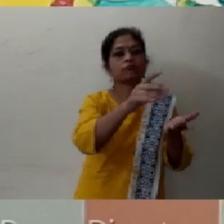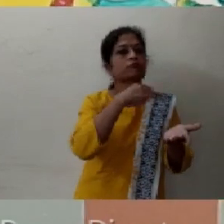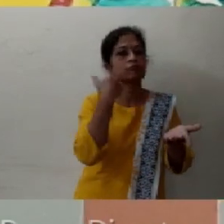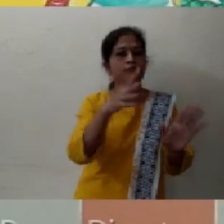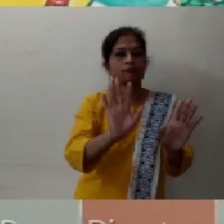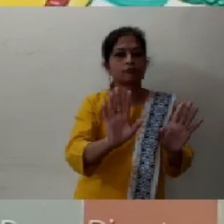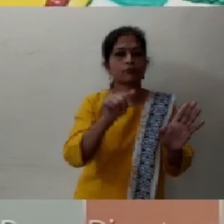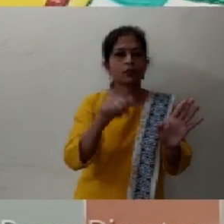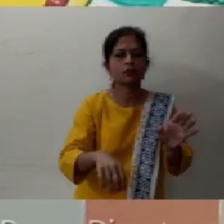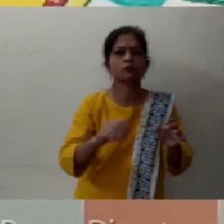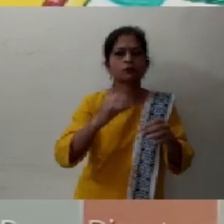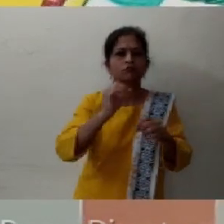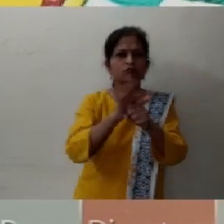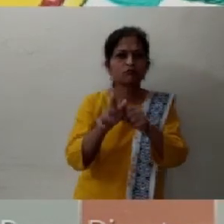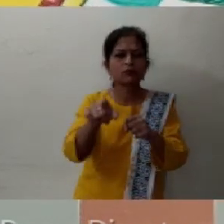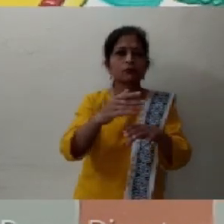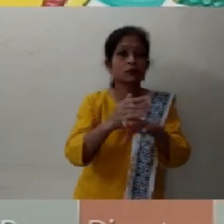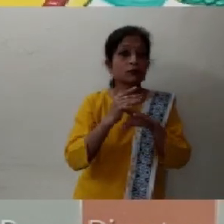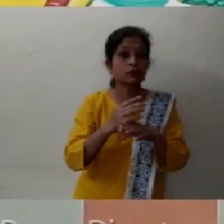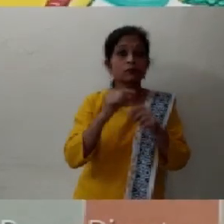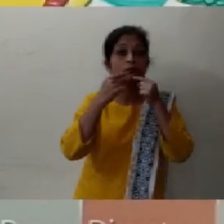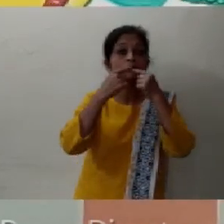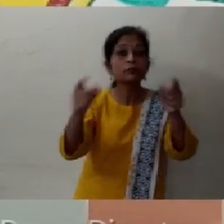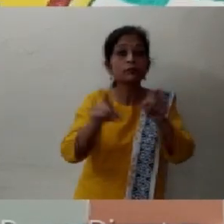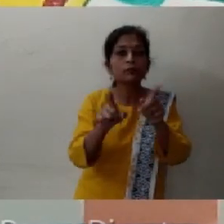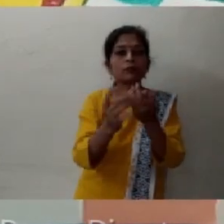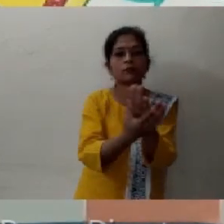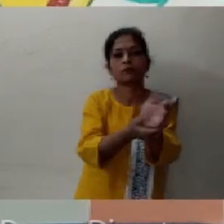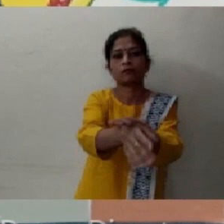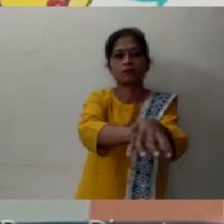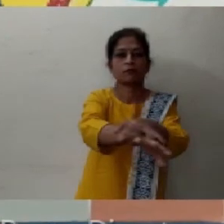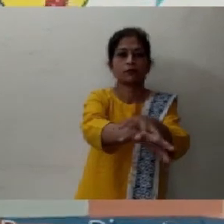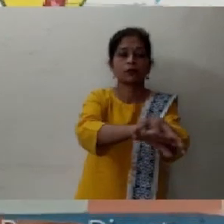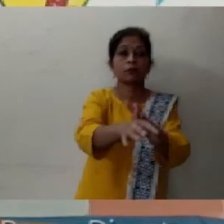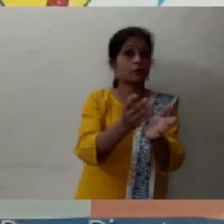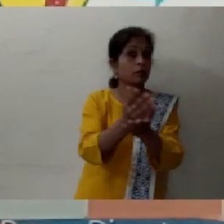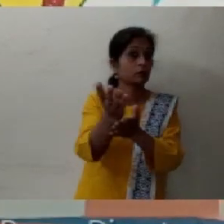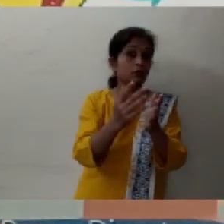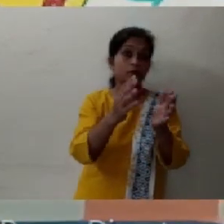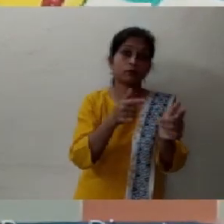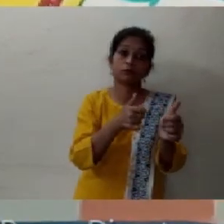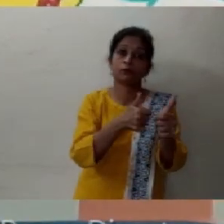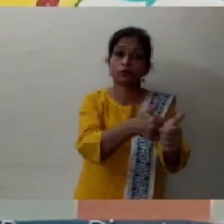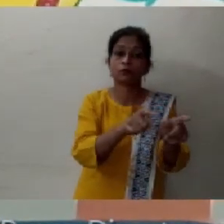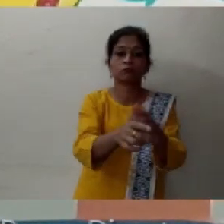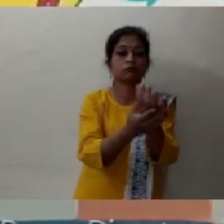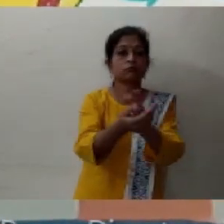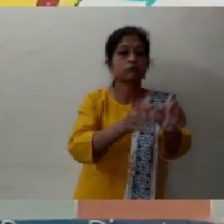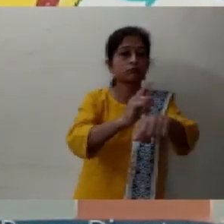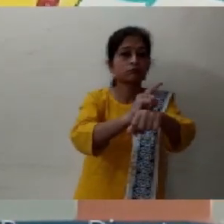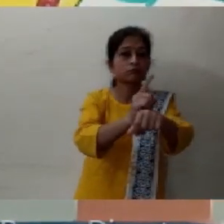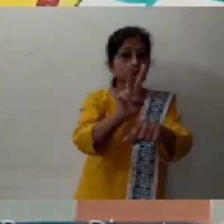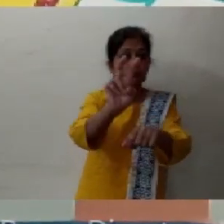आम सलाह जो दी जाती है वो दी जाती है हाथ धोने की। एक तरीके से हाथ धोने की, 20 सेकंड